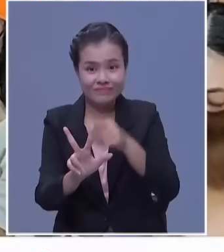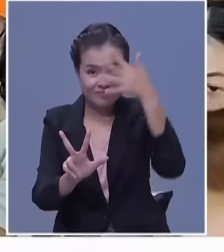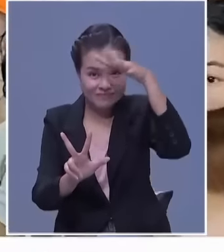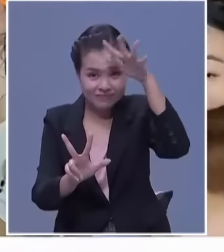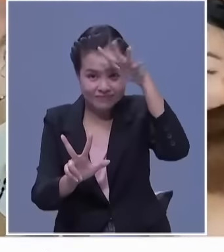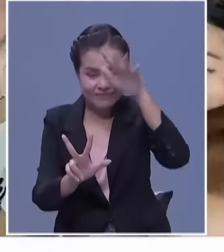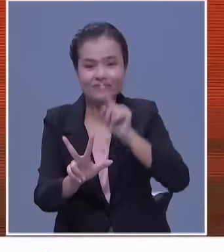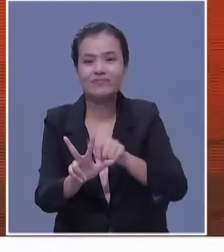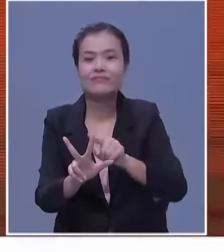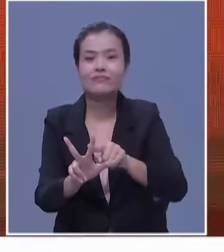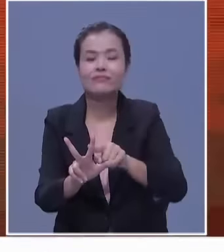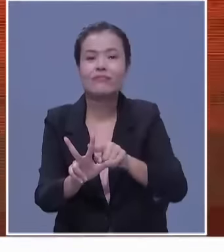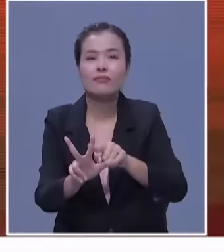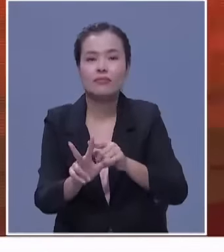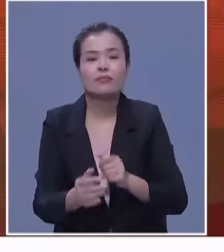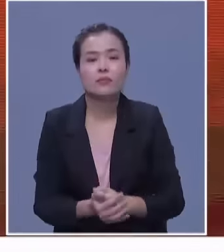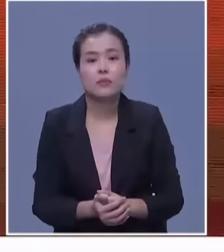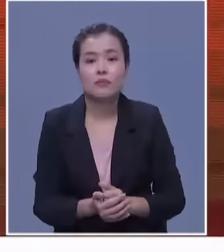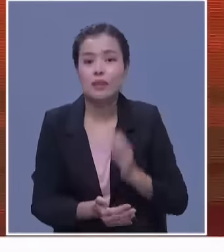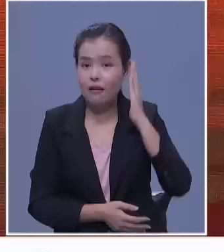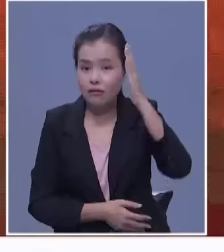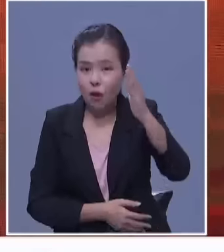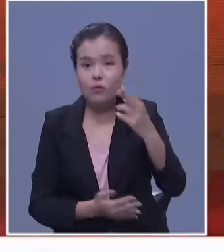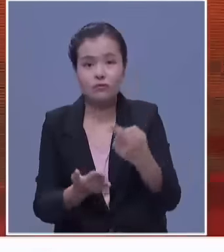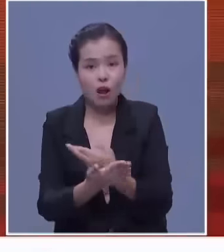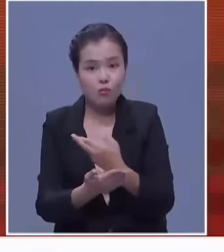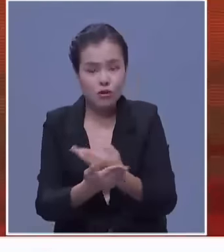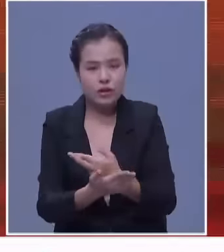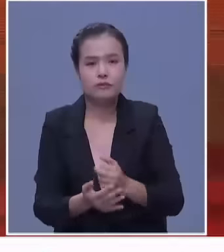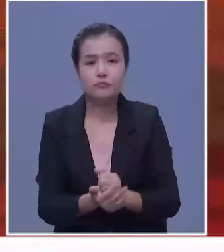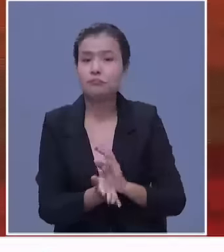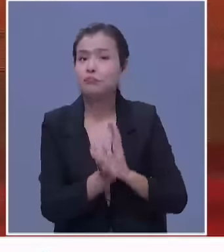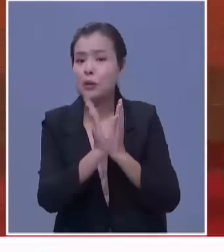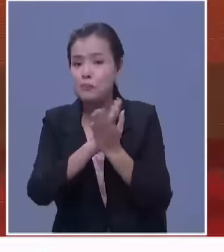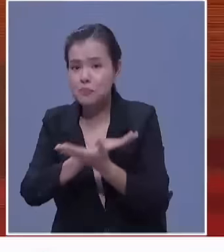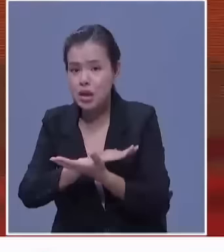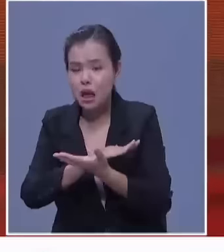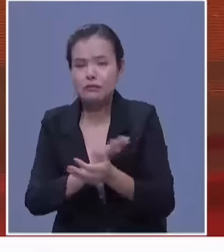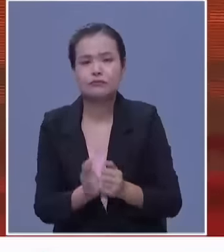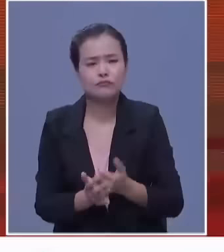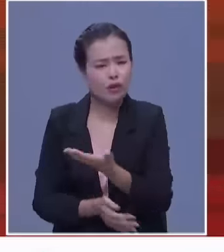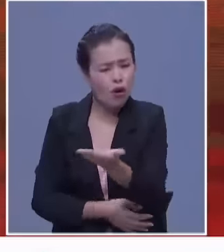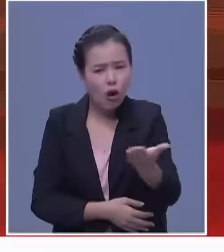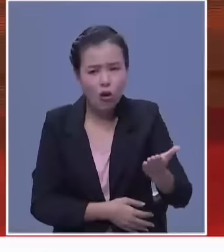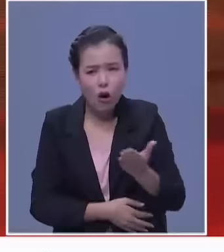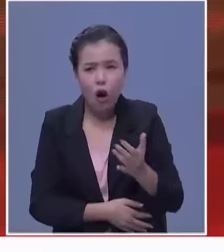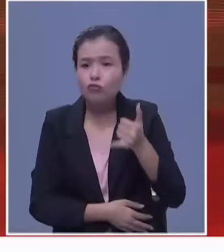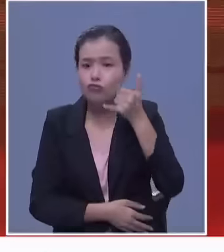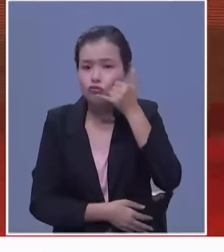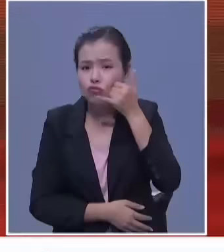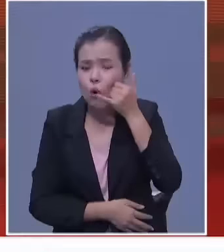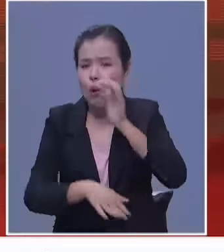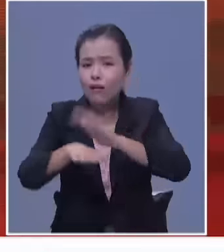ครับคุณธนาธรก็บอกว่าอนาคตของราชบุรีจะเปลี่ยนแปลงได้เพียงขอให้ทุกคนโทรศัพท์